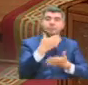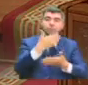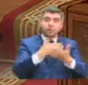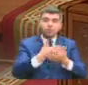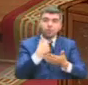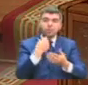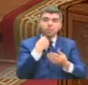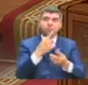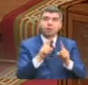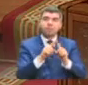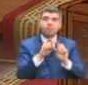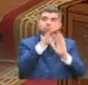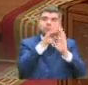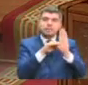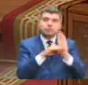اللجنة المالية،